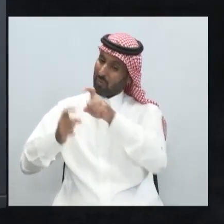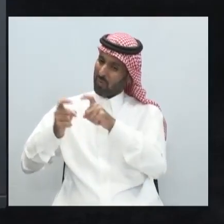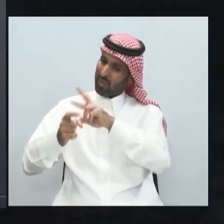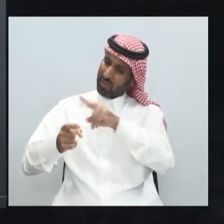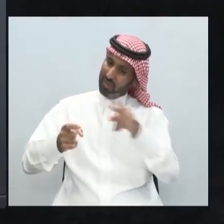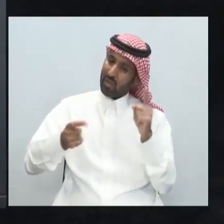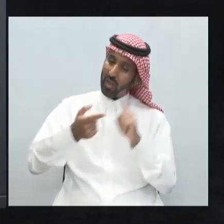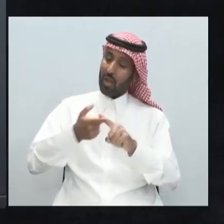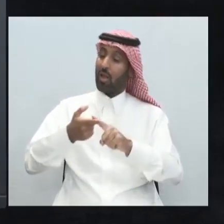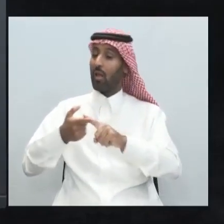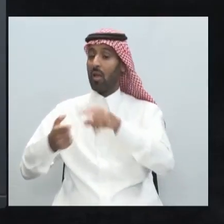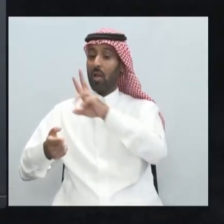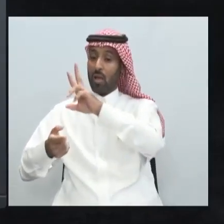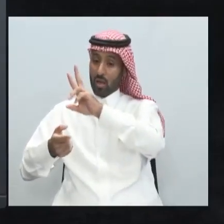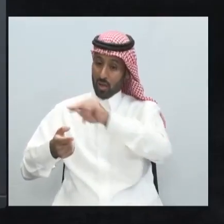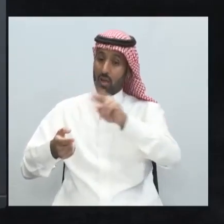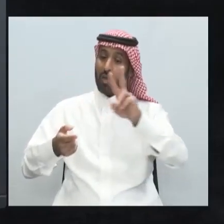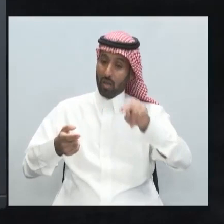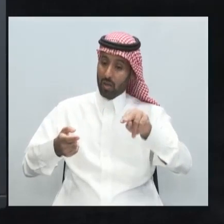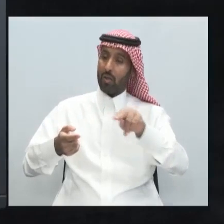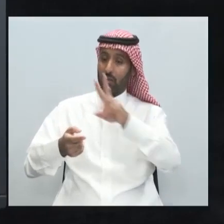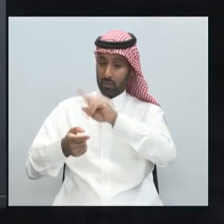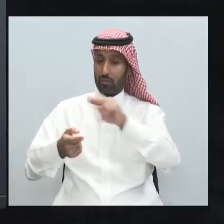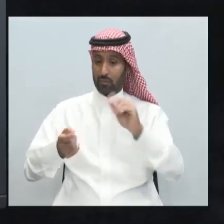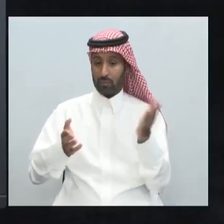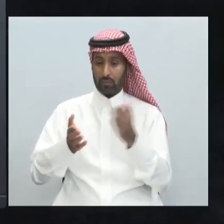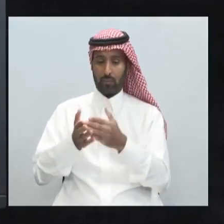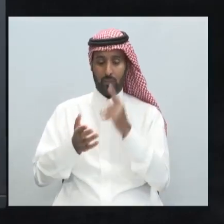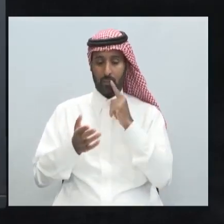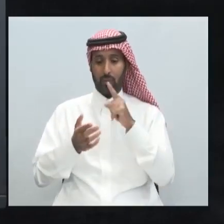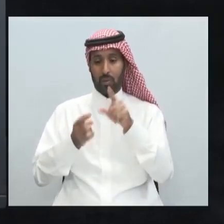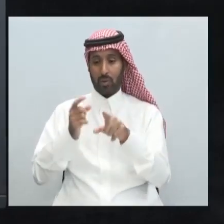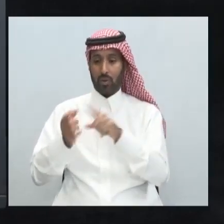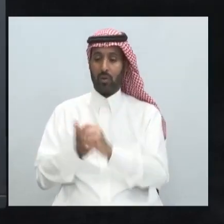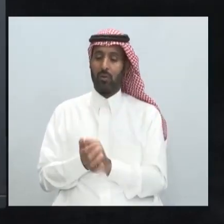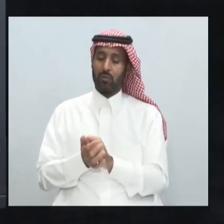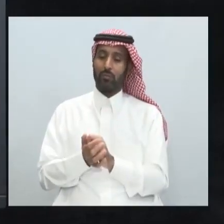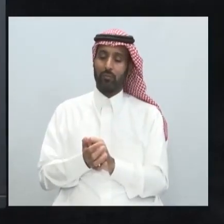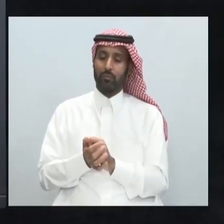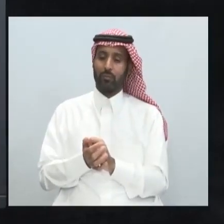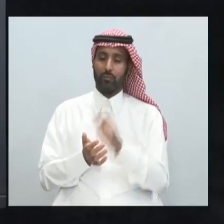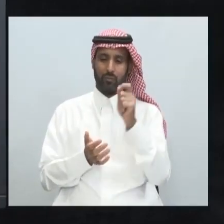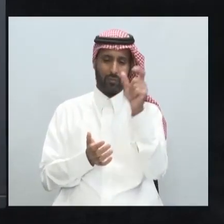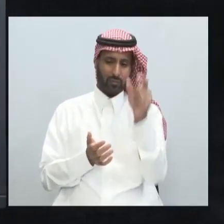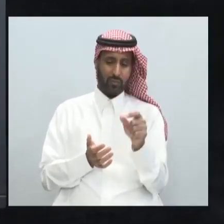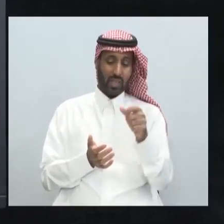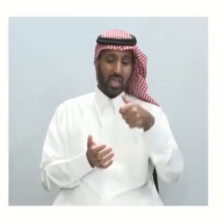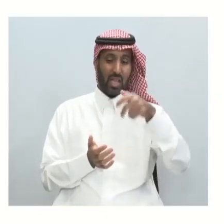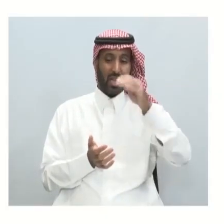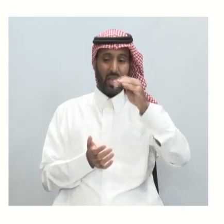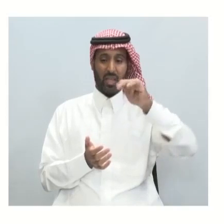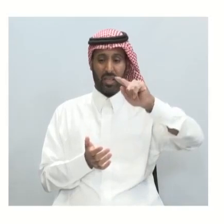القطبيه وجزيئات فيها الروابط تساهميه غير قطبيه اذا جزيئات قطبيه وجزيئات غير قطبيه